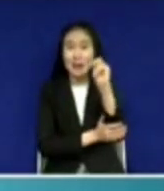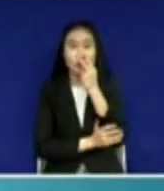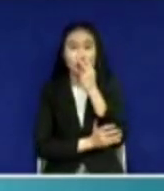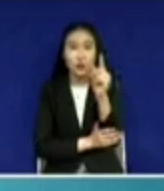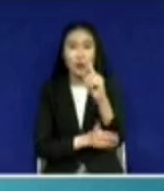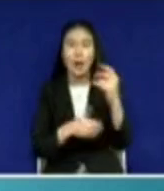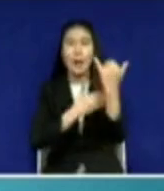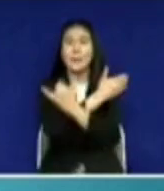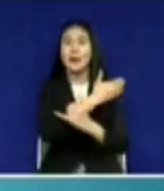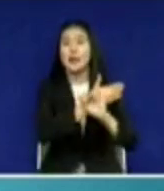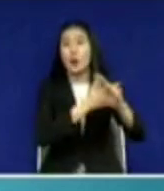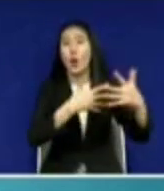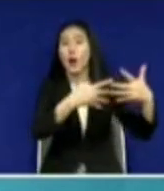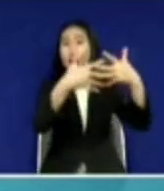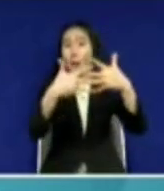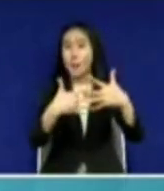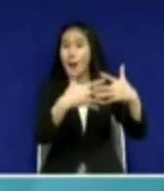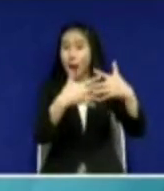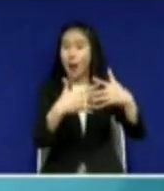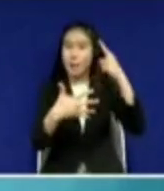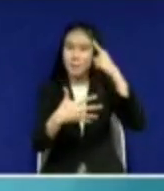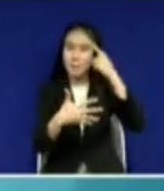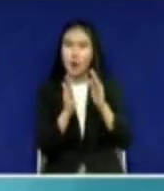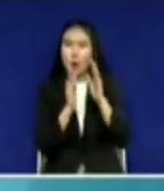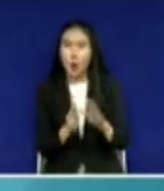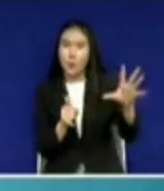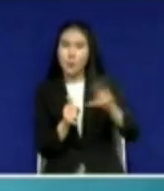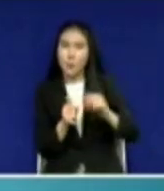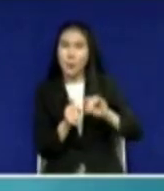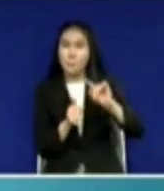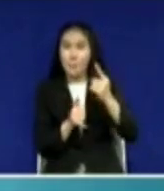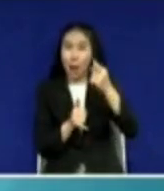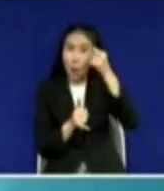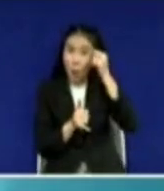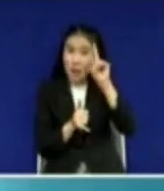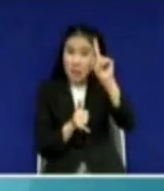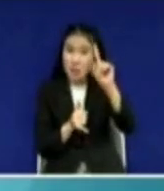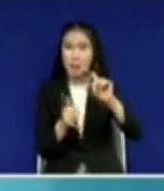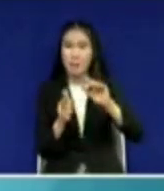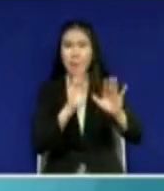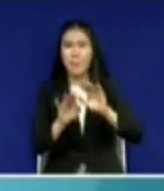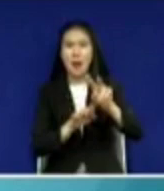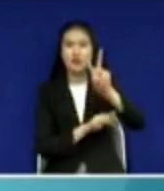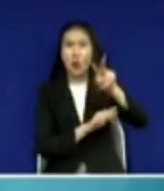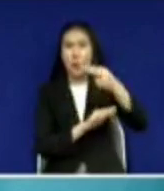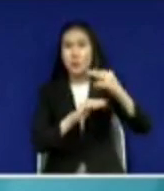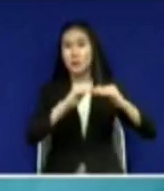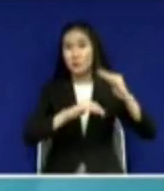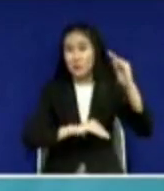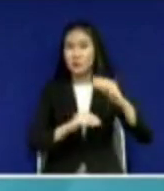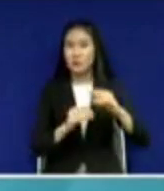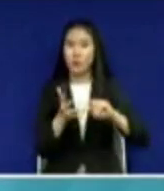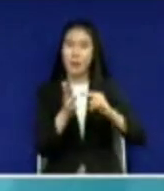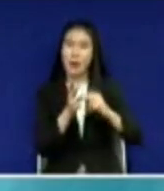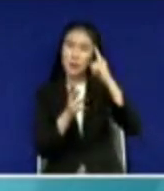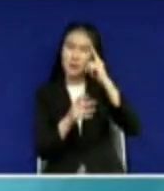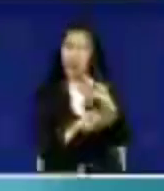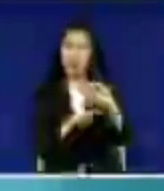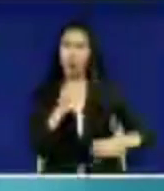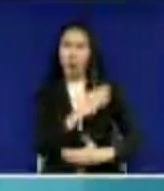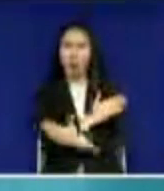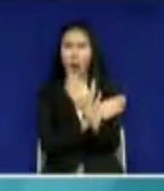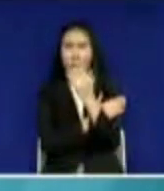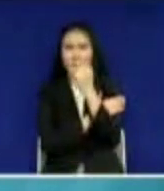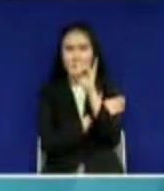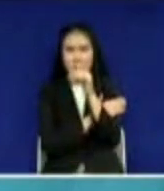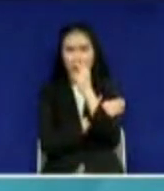ศสหรัฐอเมริกาค่ะยังคงมีจำนวนผู้ป่วยรายใหม่ต่อวันประมาณ 20,000 กว่ารายนะคะแต่มีแนวโน้มที่ลดลง